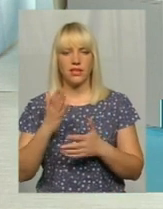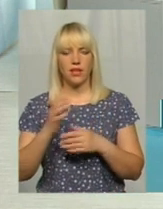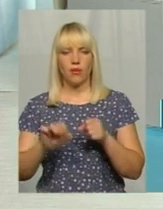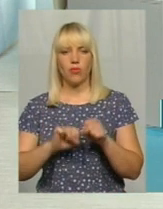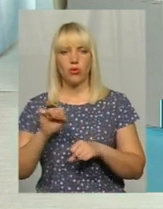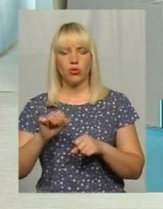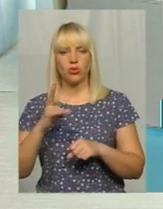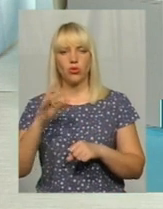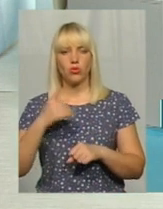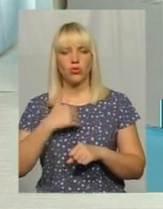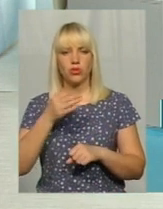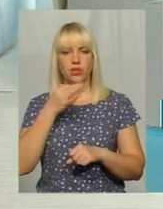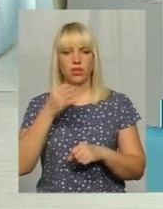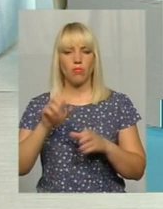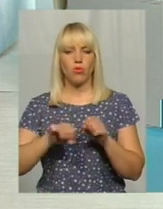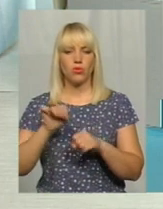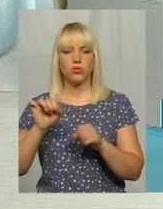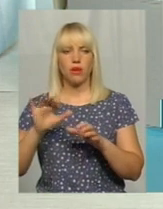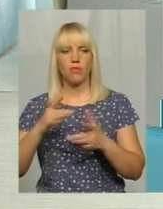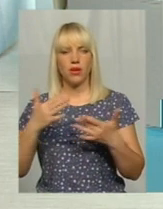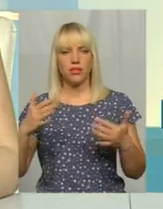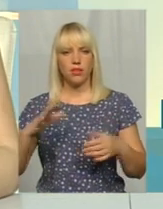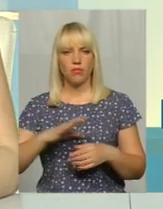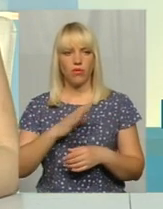хочу акцентувати, що порушення вони бувають різні. Якщо